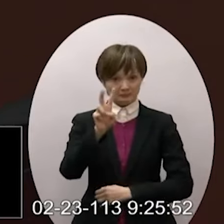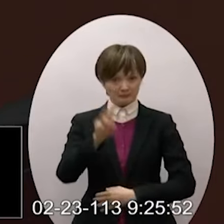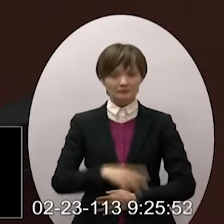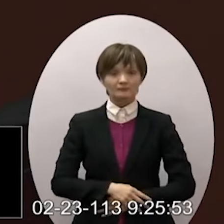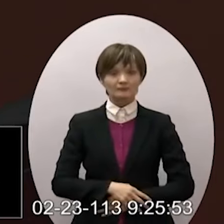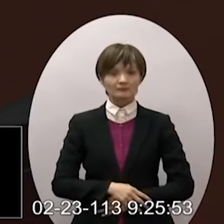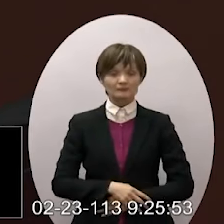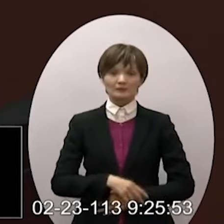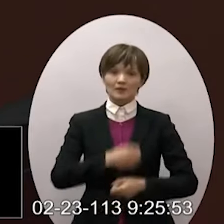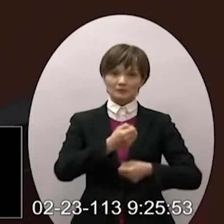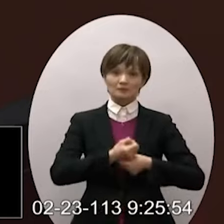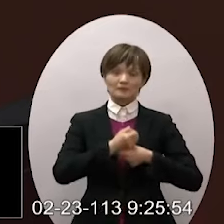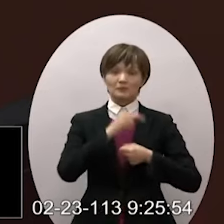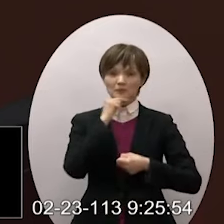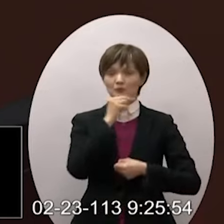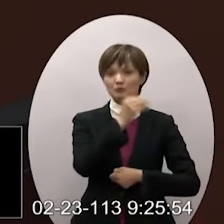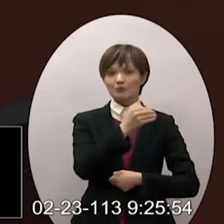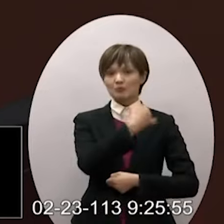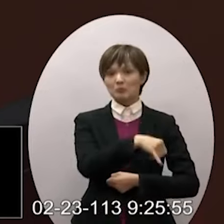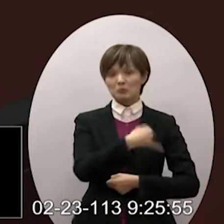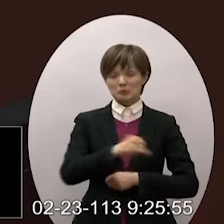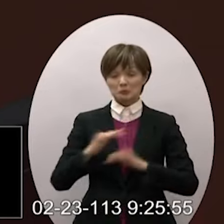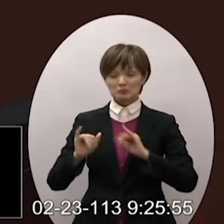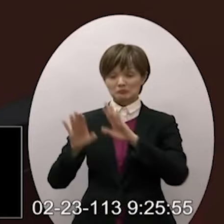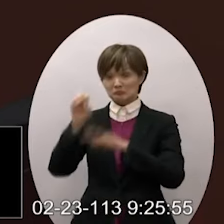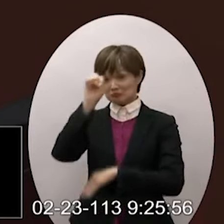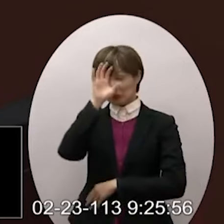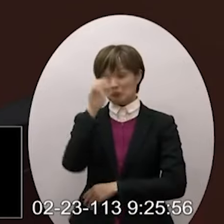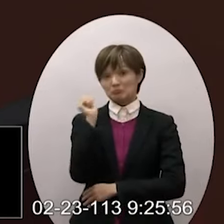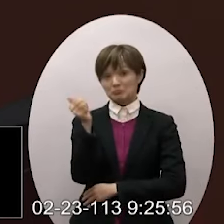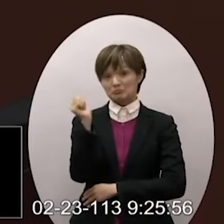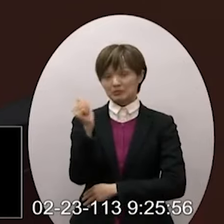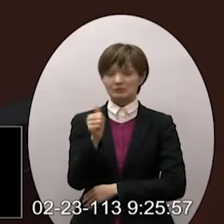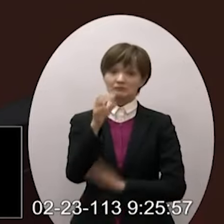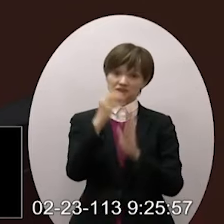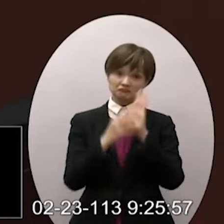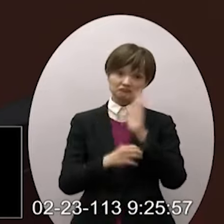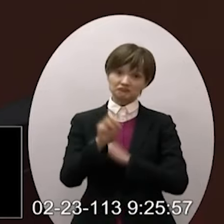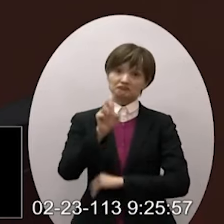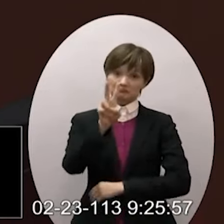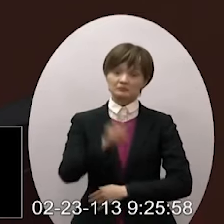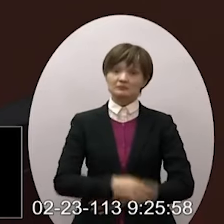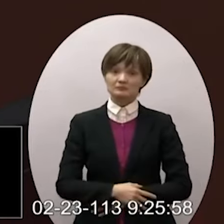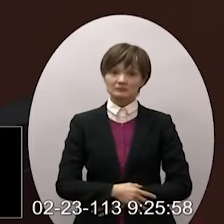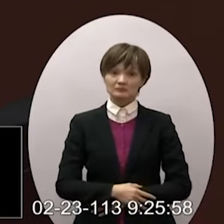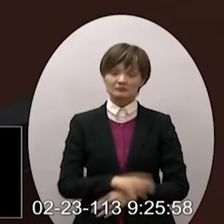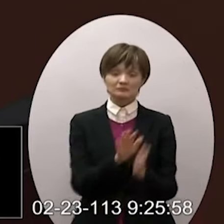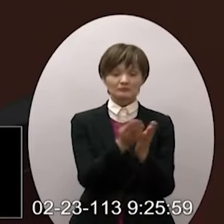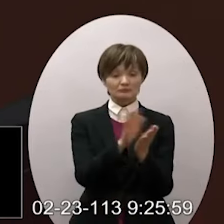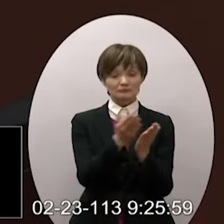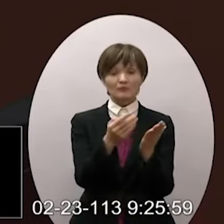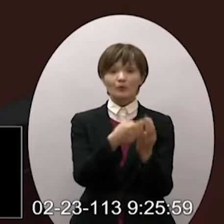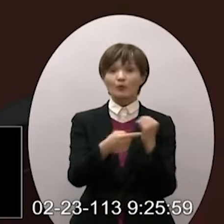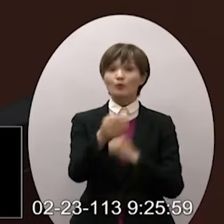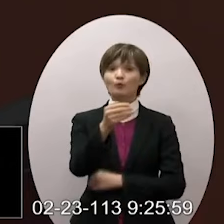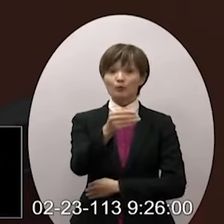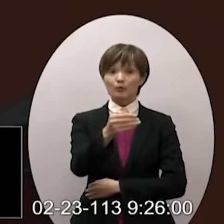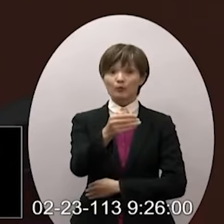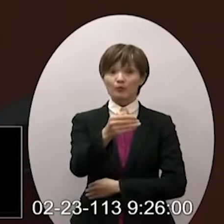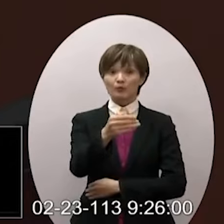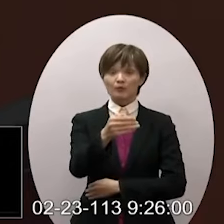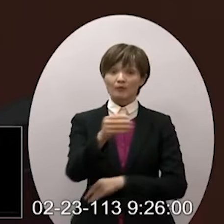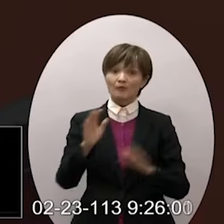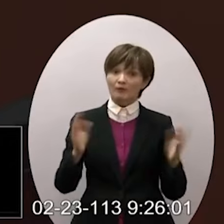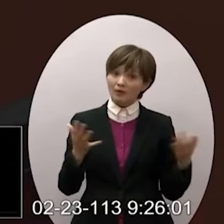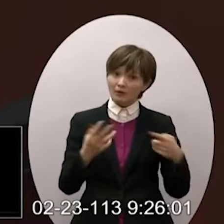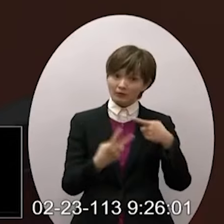马英九好烂烂，民进党好棒棒，就是这12个字。总共9页的报告，大概